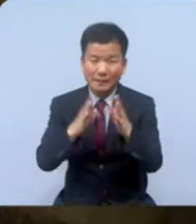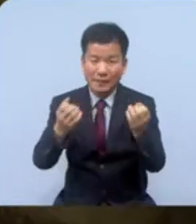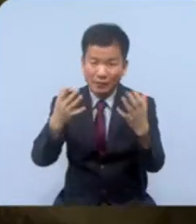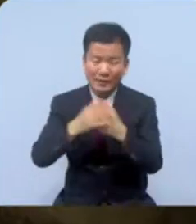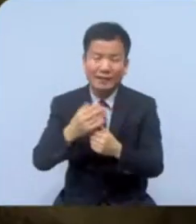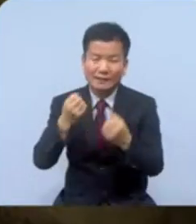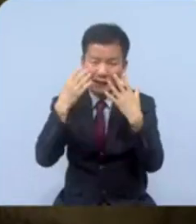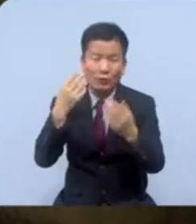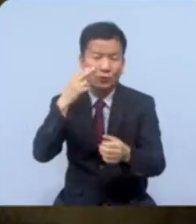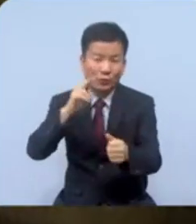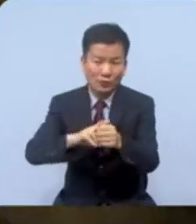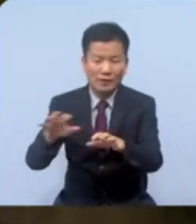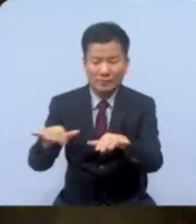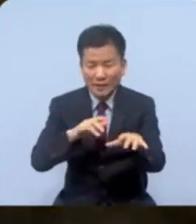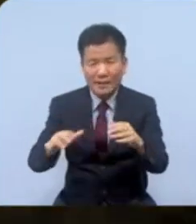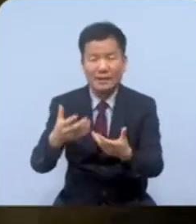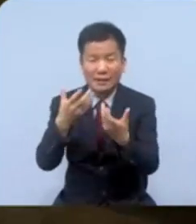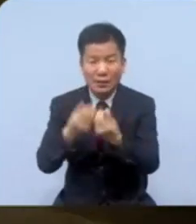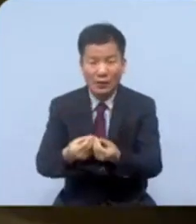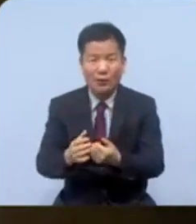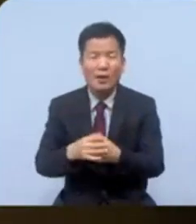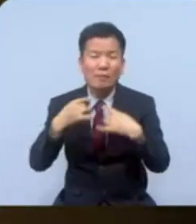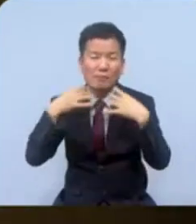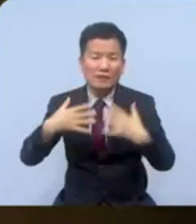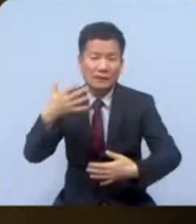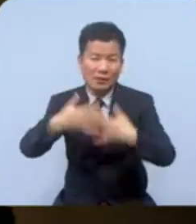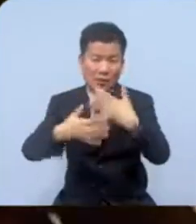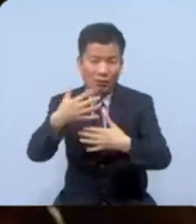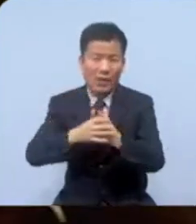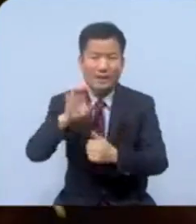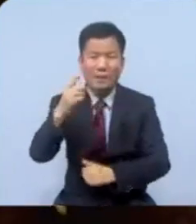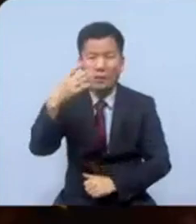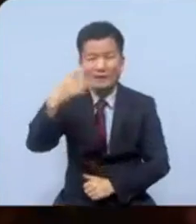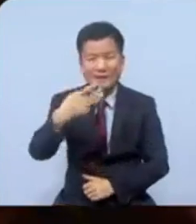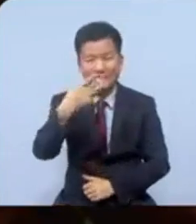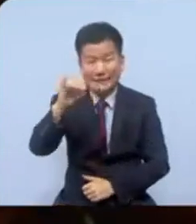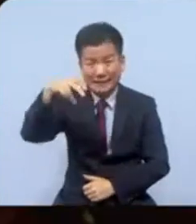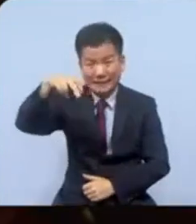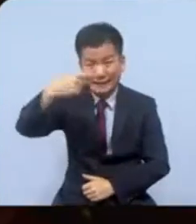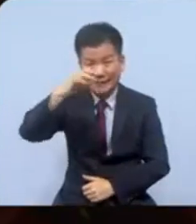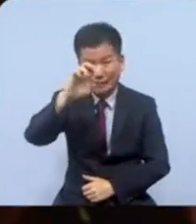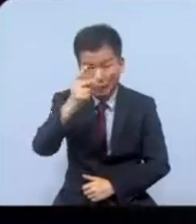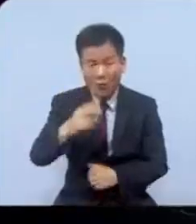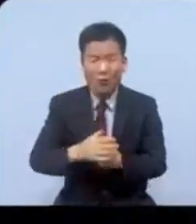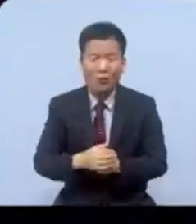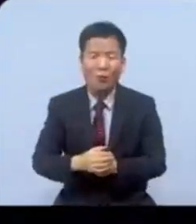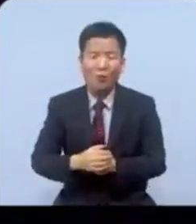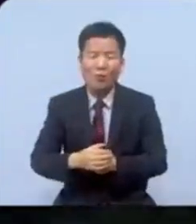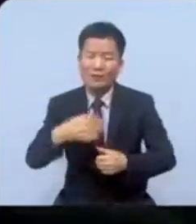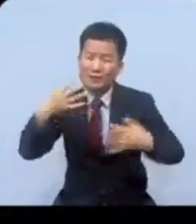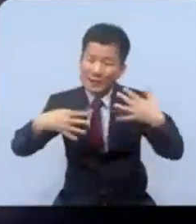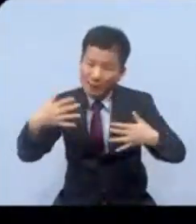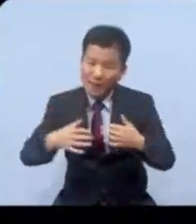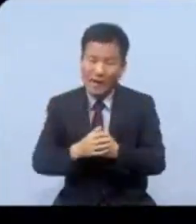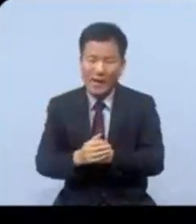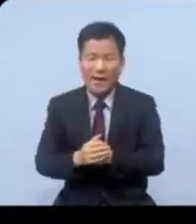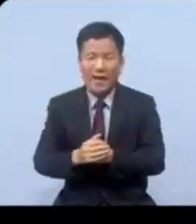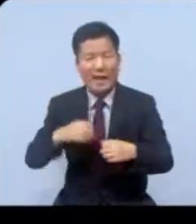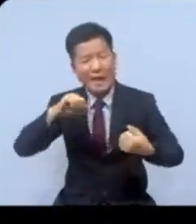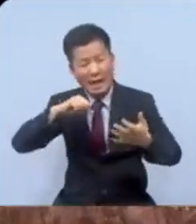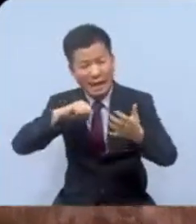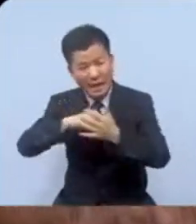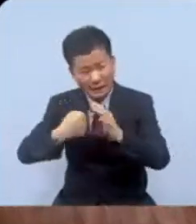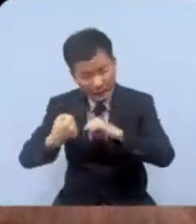새로운 도전에 직면한 피아니스트의 일화를 다룬 프랑스 영화 포르티시모를 시작으로 드라마와 코미디 액션 다큐 등